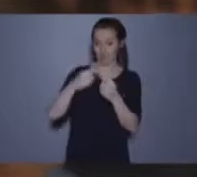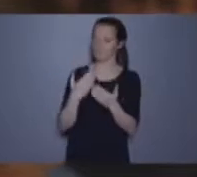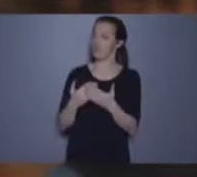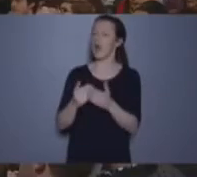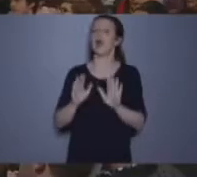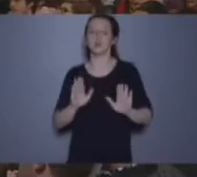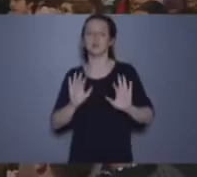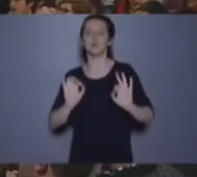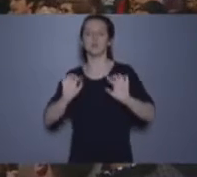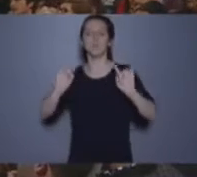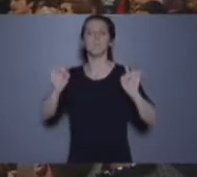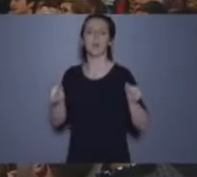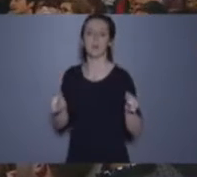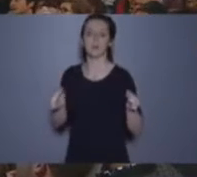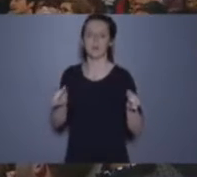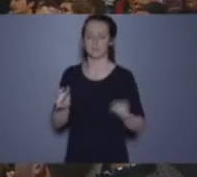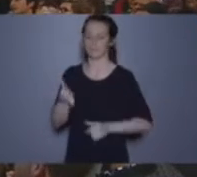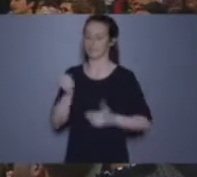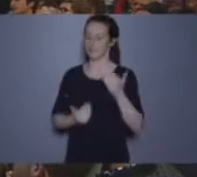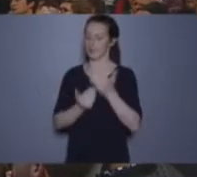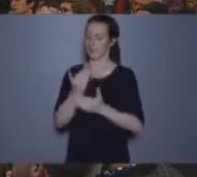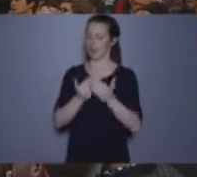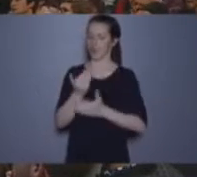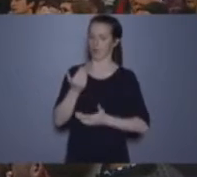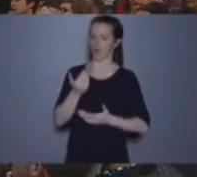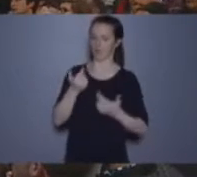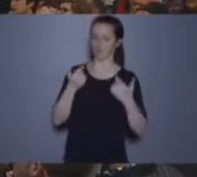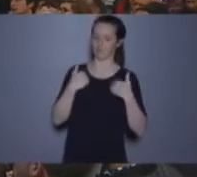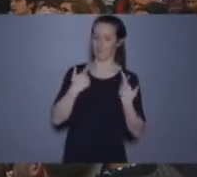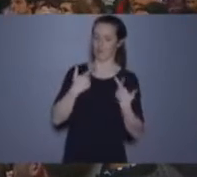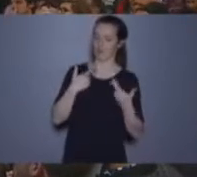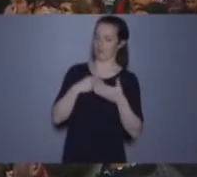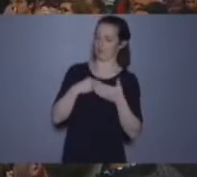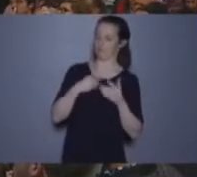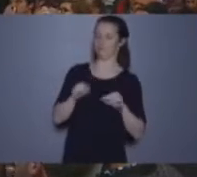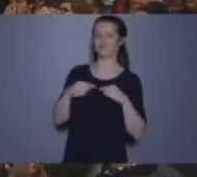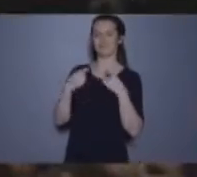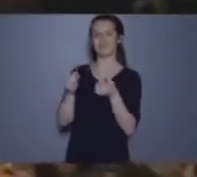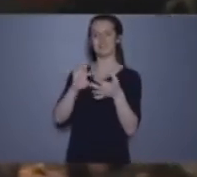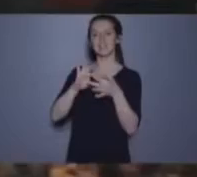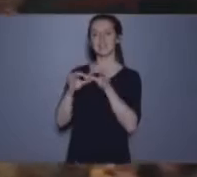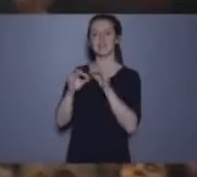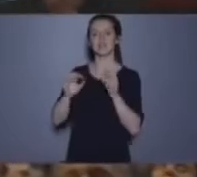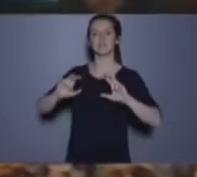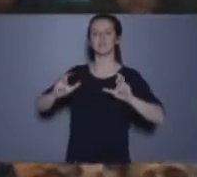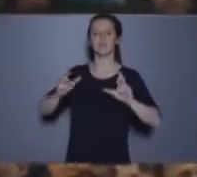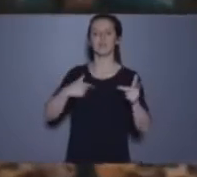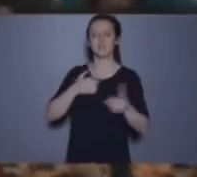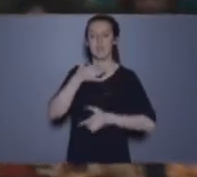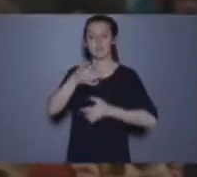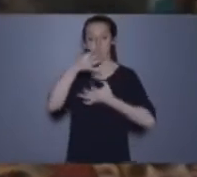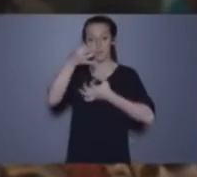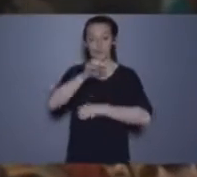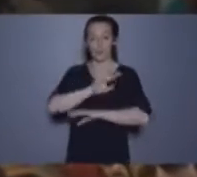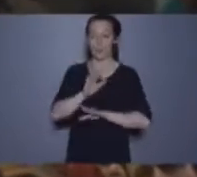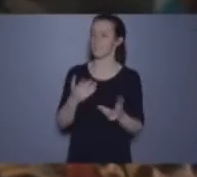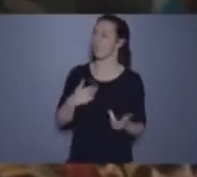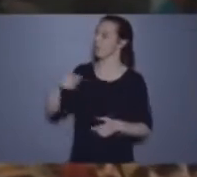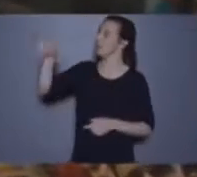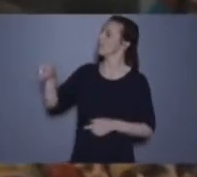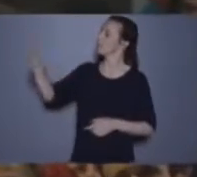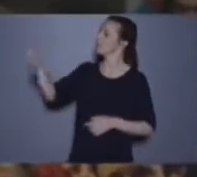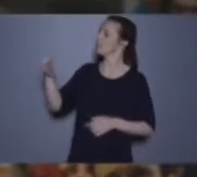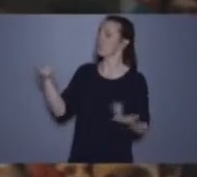matin, il y a un des miens, il invite à une chaîne de télé, je ne vous dis pas laquelle. Et alors, le gars lui dit, oh,